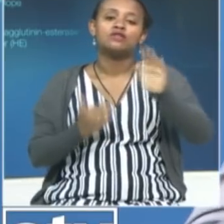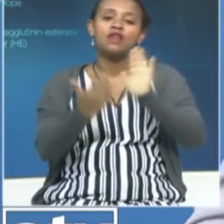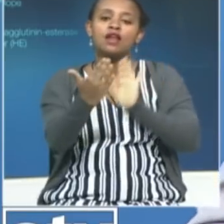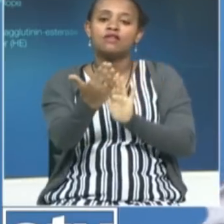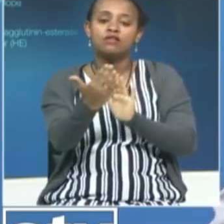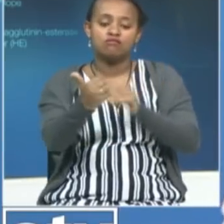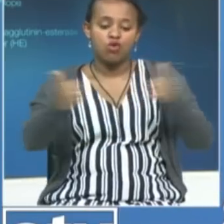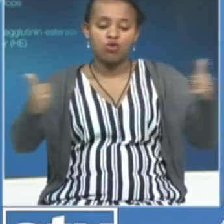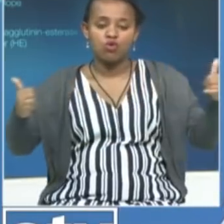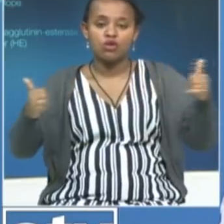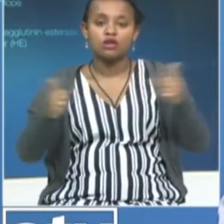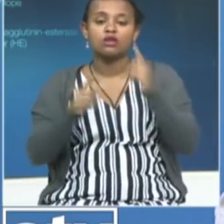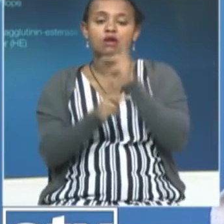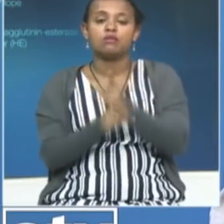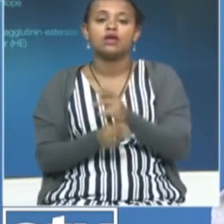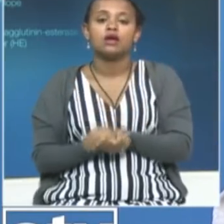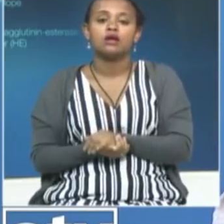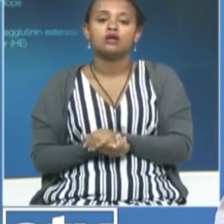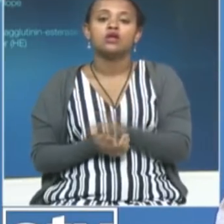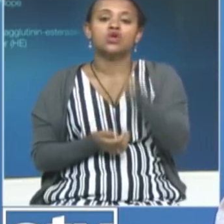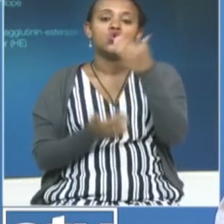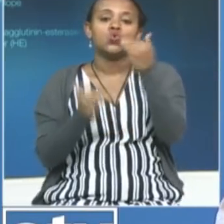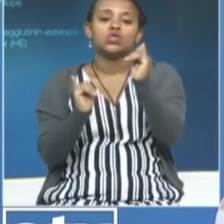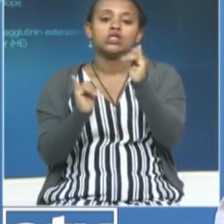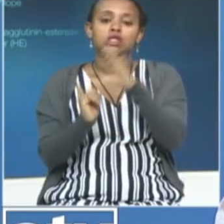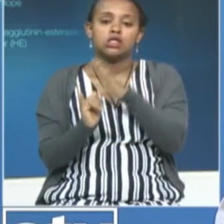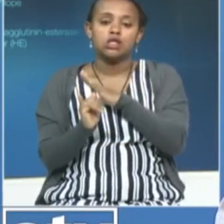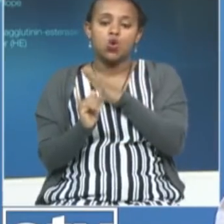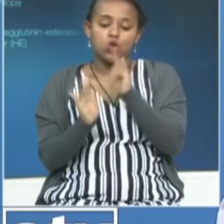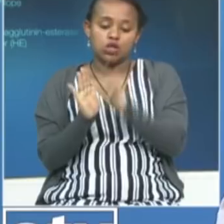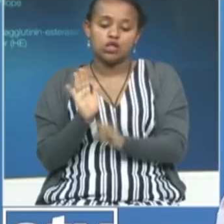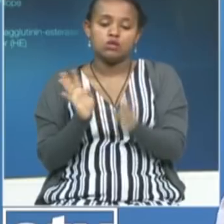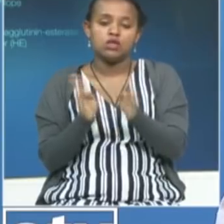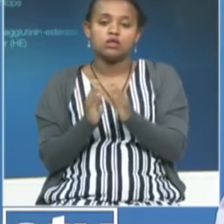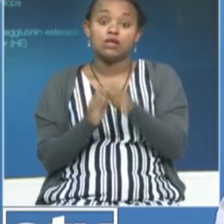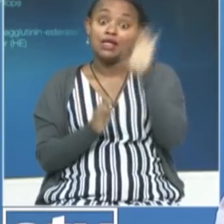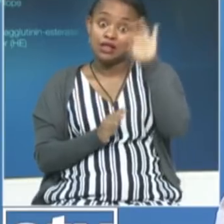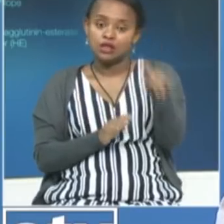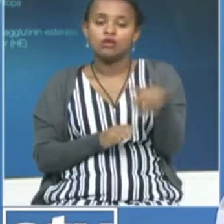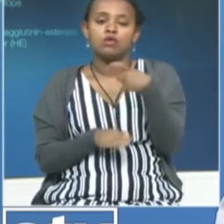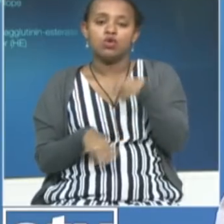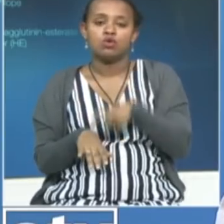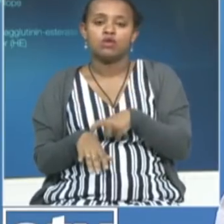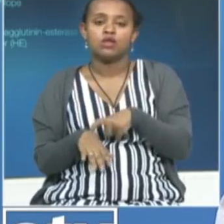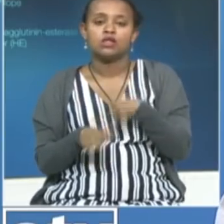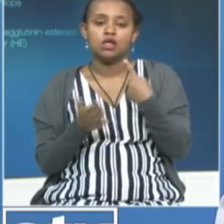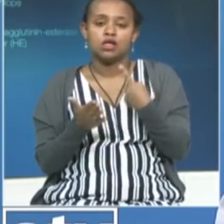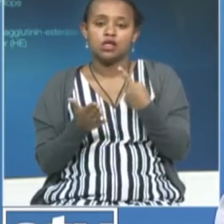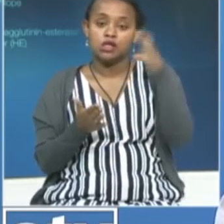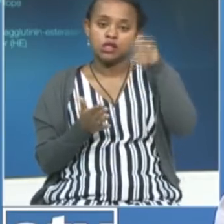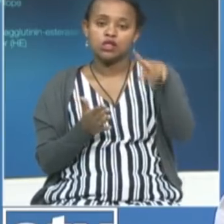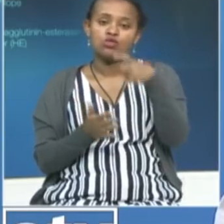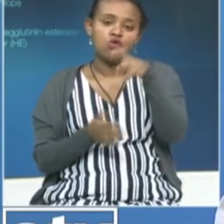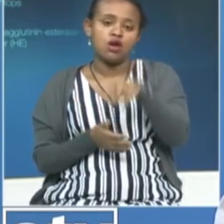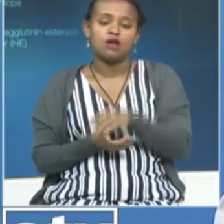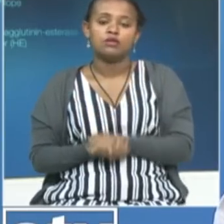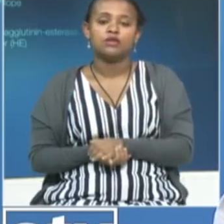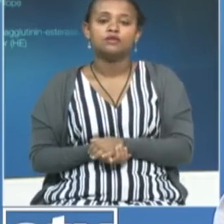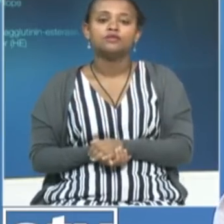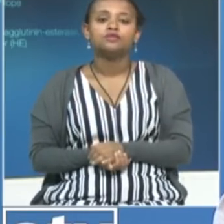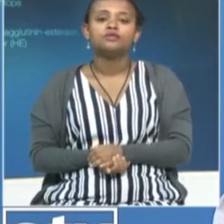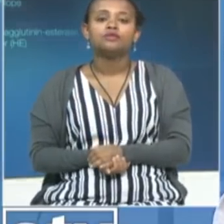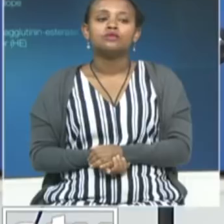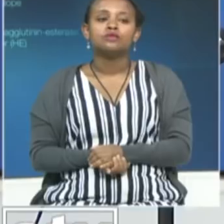ለፊትም ያለን ርቀታችን ጠብቀን ውስን ሰው ቀንሰን ነው የምንሰበሰበው ግድ በሚልበትም ጊዜ። ስለዚህ ግድ መሆን አለበት ይሄ።